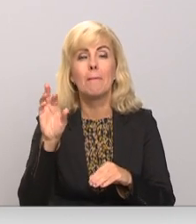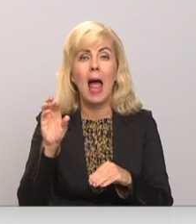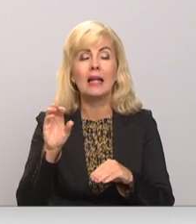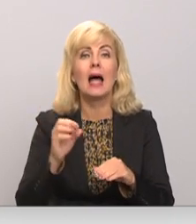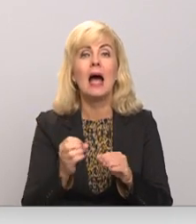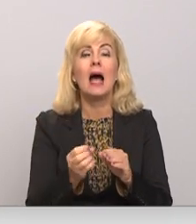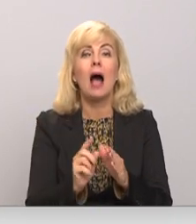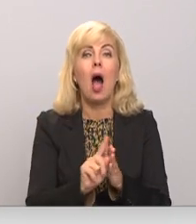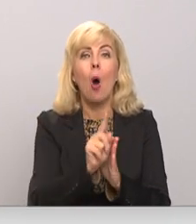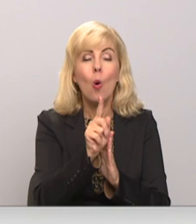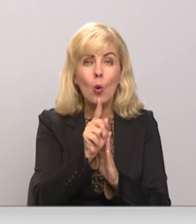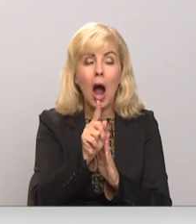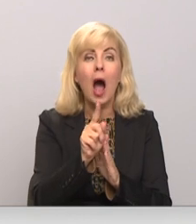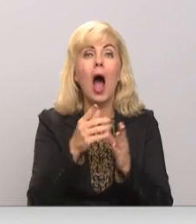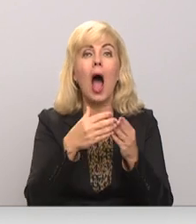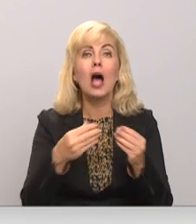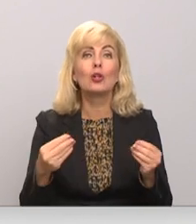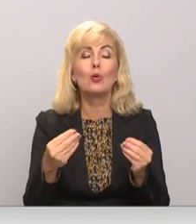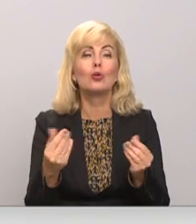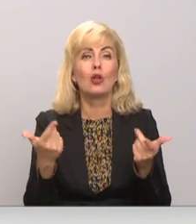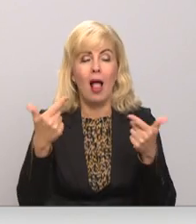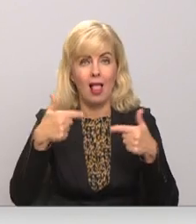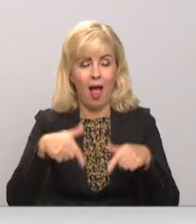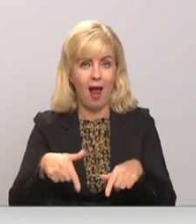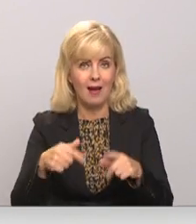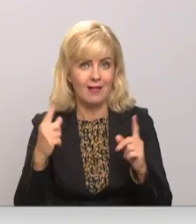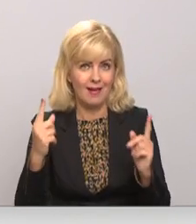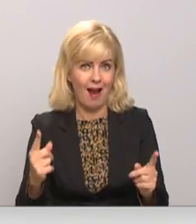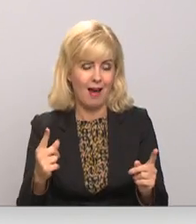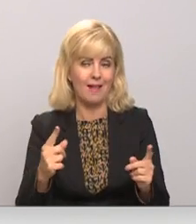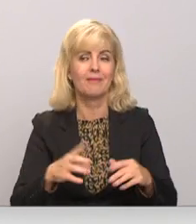kā arī ap Ziemassvētkiem. Lotārs Zariņš, Emats Moskovskis, RET TV.